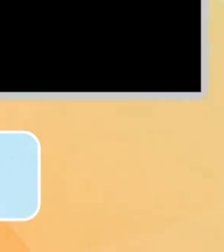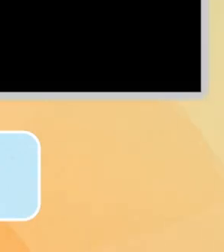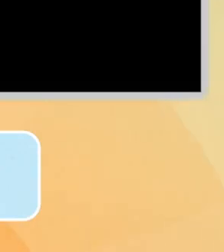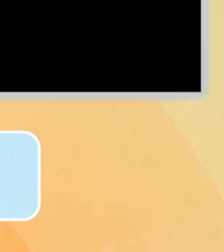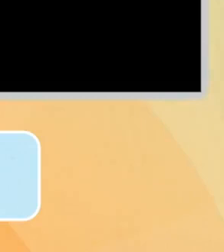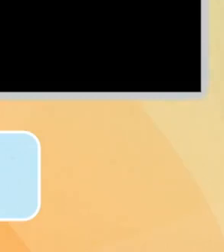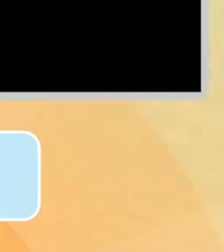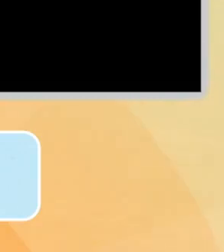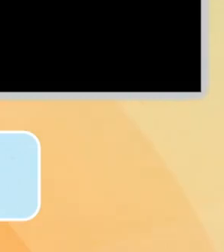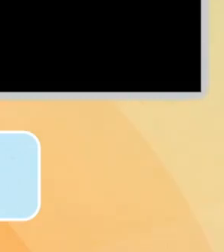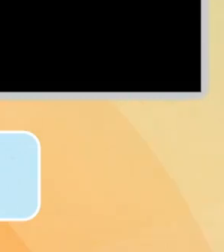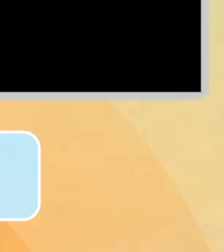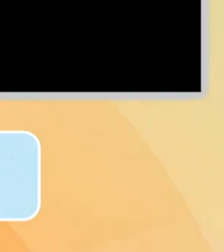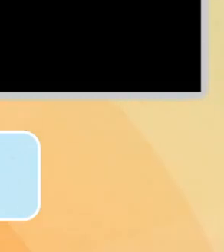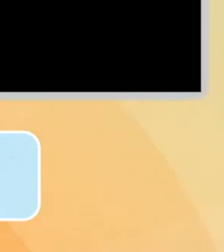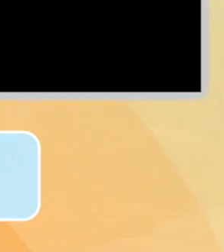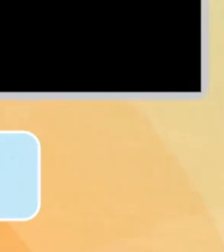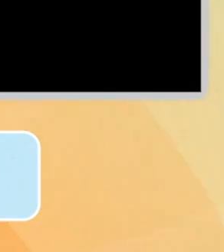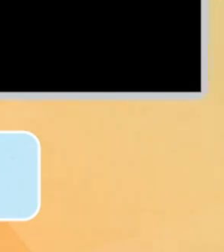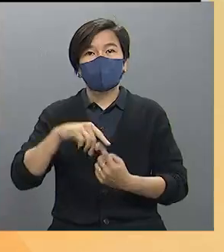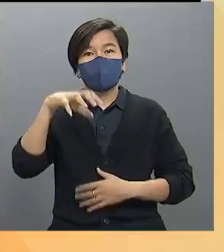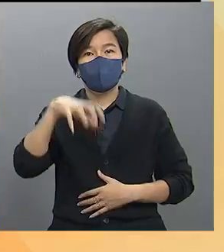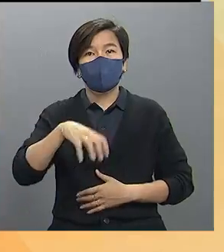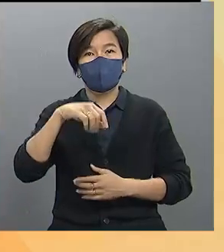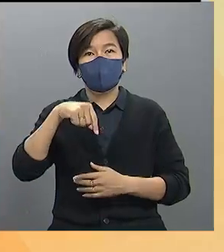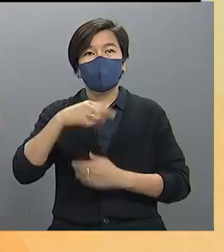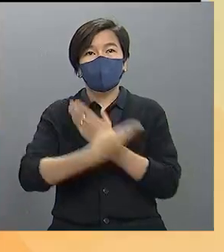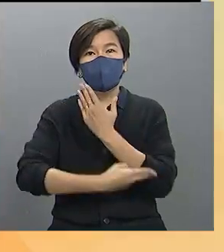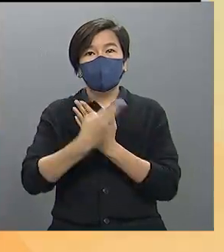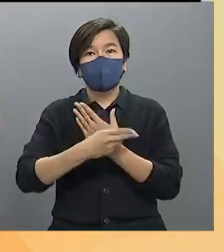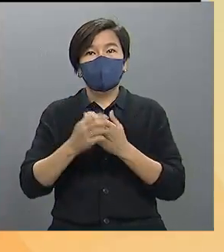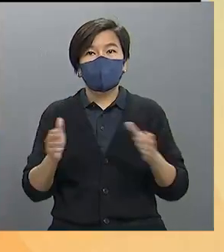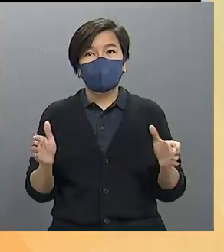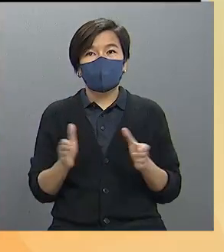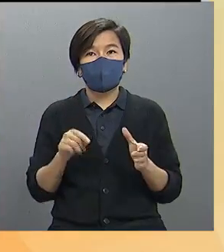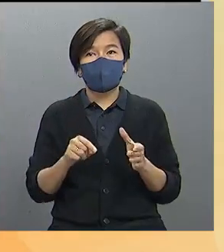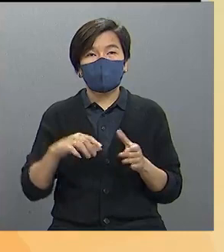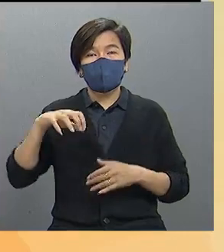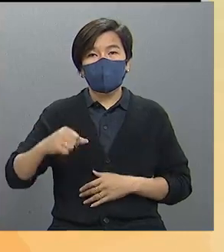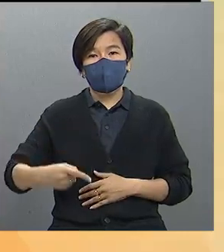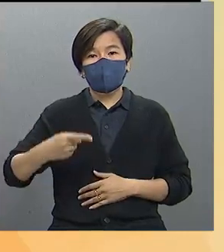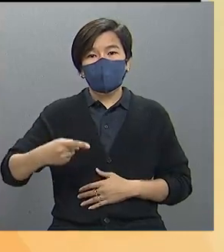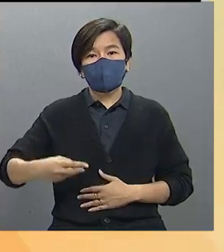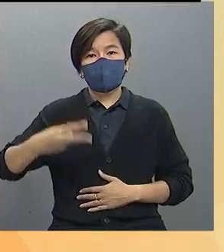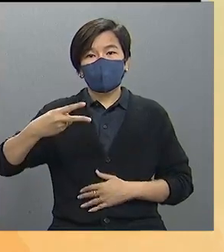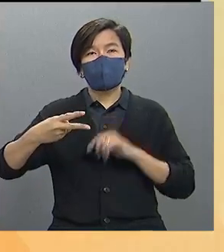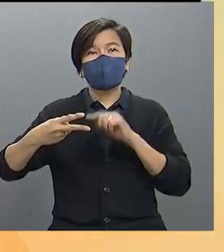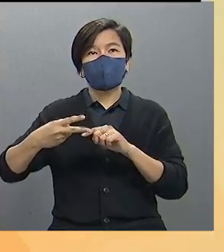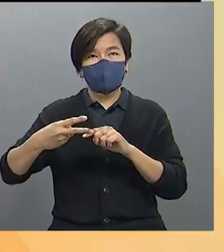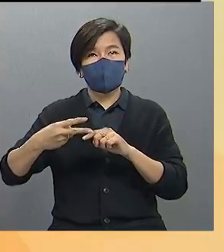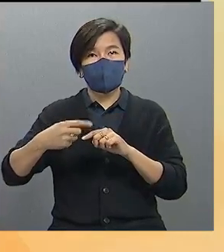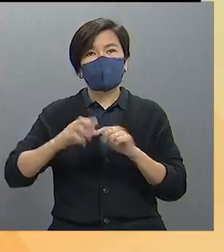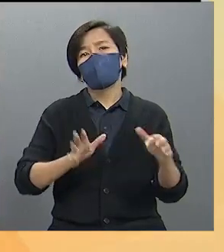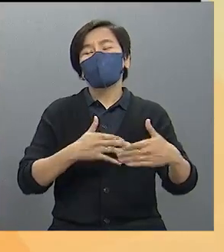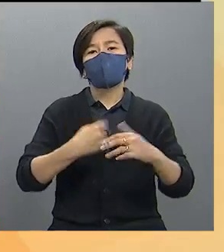จะระบุไว้วาถเปโงแมขนาดเล็กขนาดเล็คือประมาณ 1-2 ชั้โเกสฮาวต์เขาากจะบอกว่